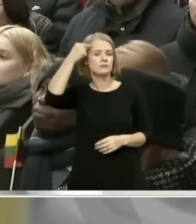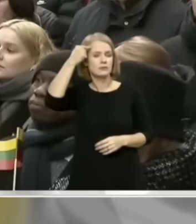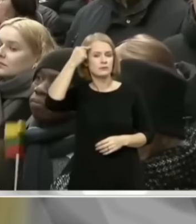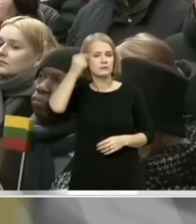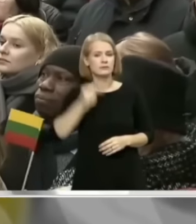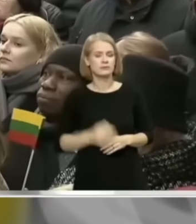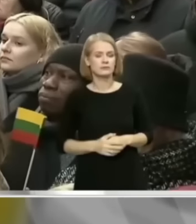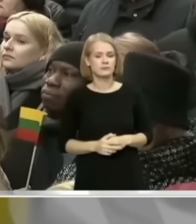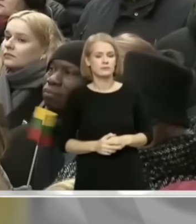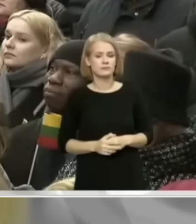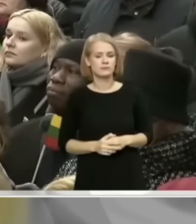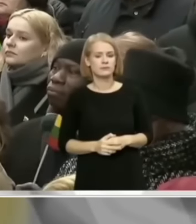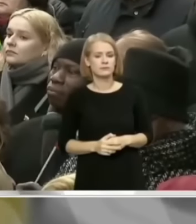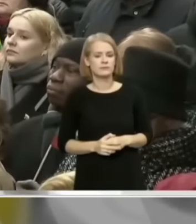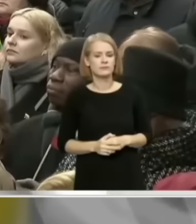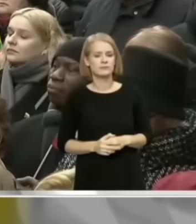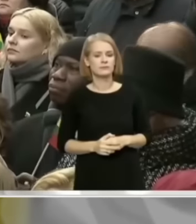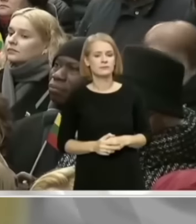Ir įsteikim